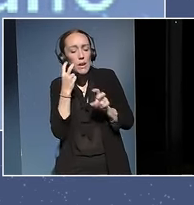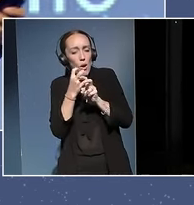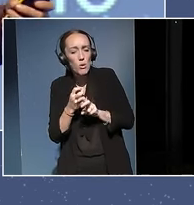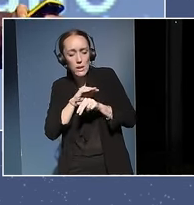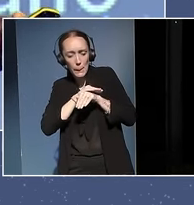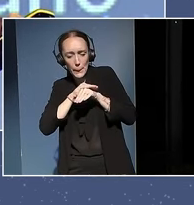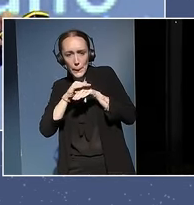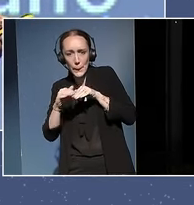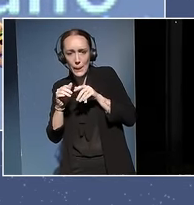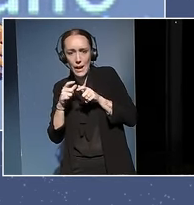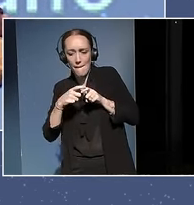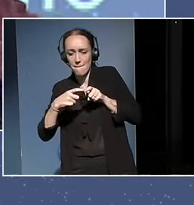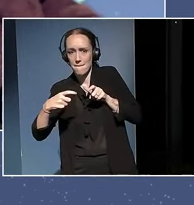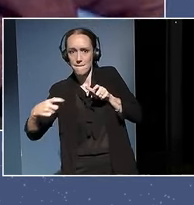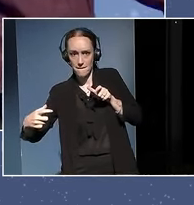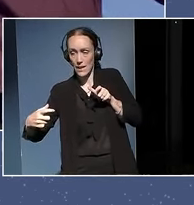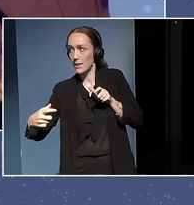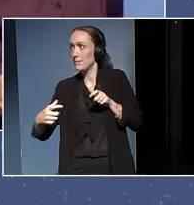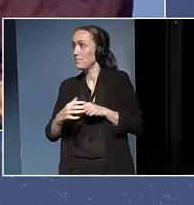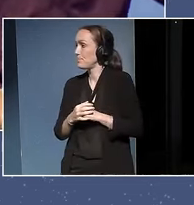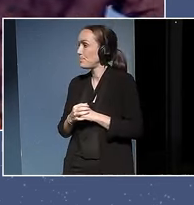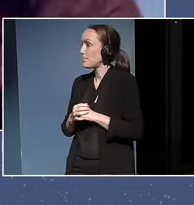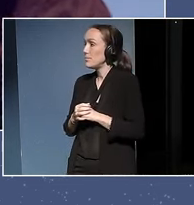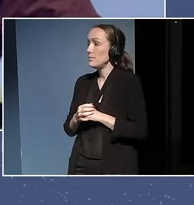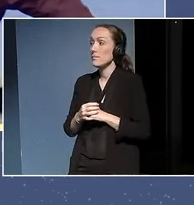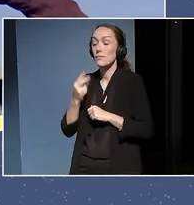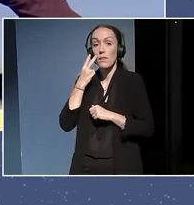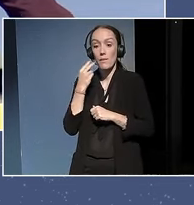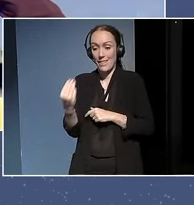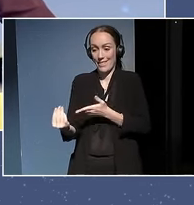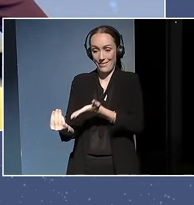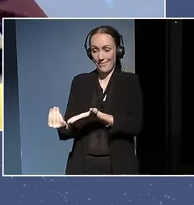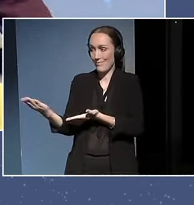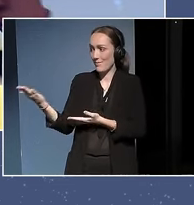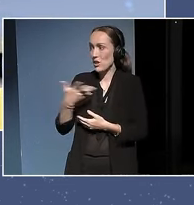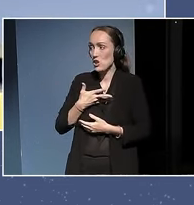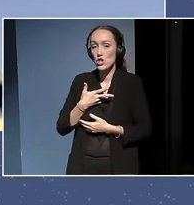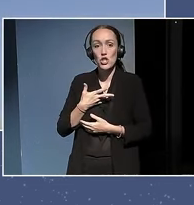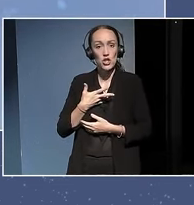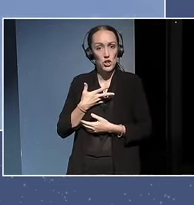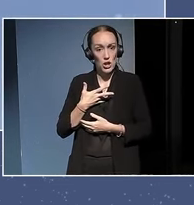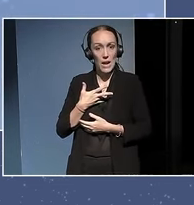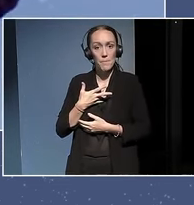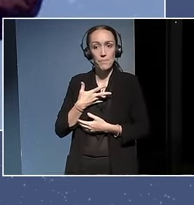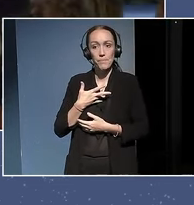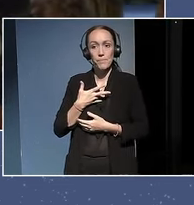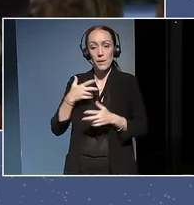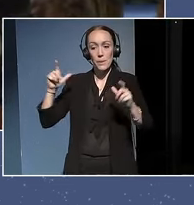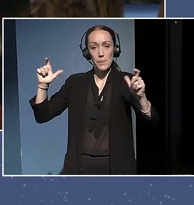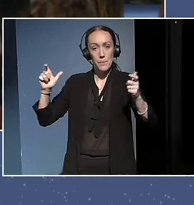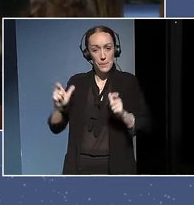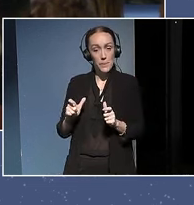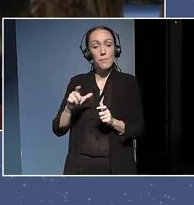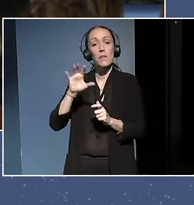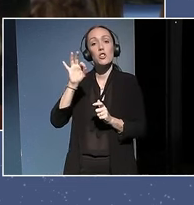e allargate qui davanti a noi abbiamo un calco ridotto al 50%